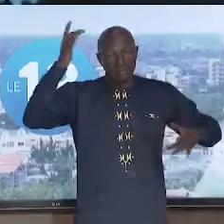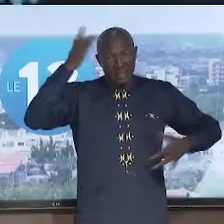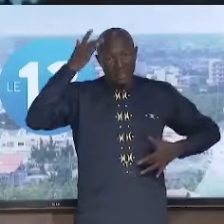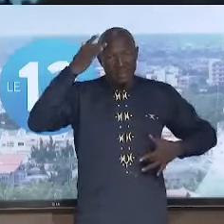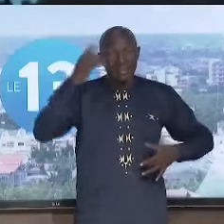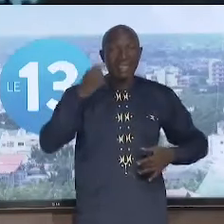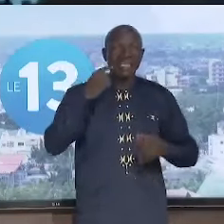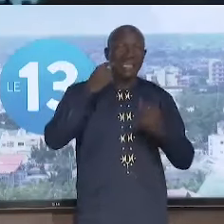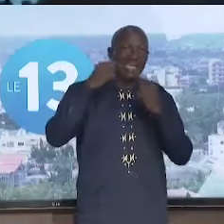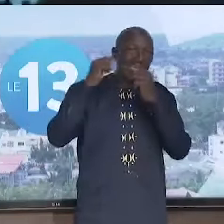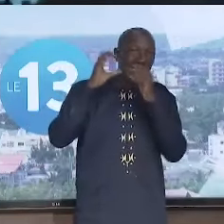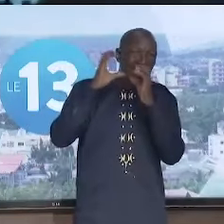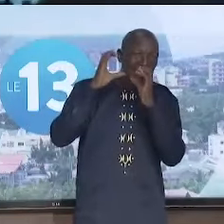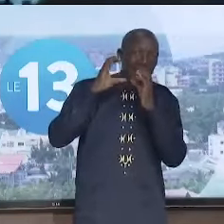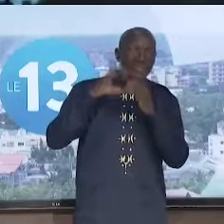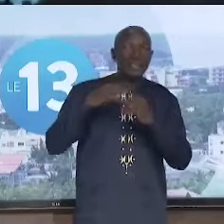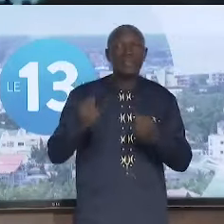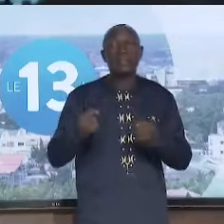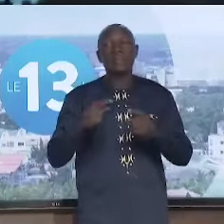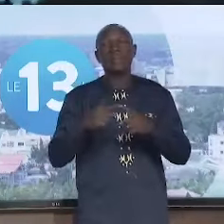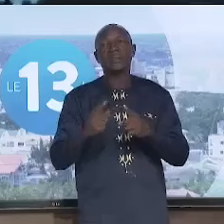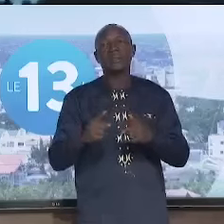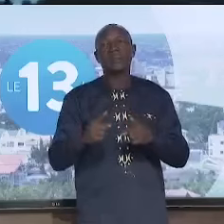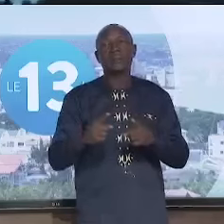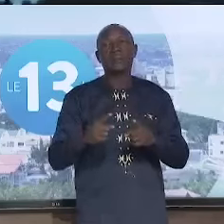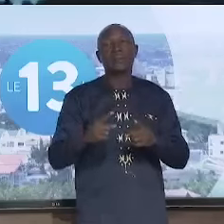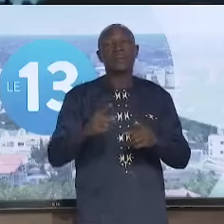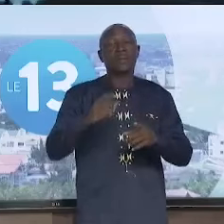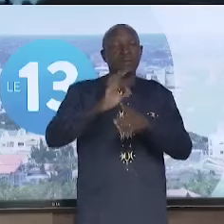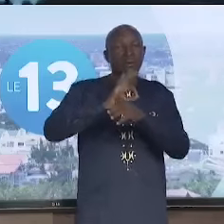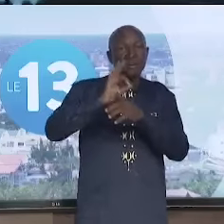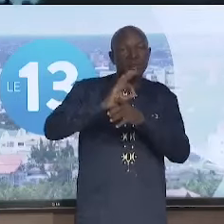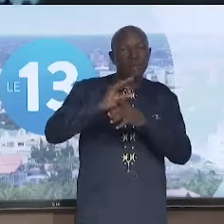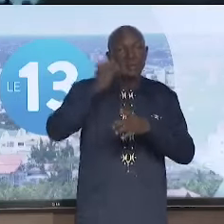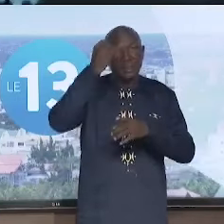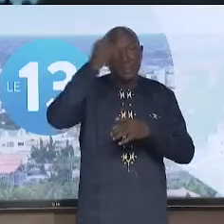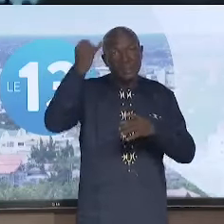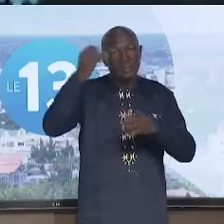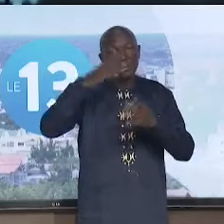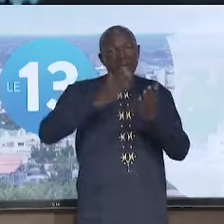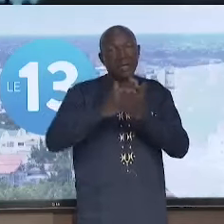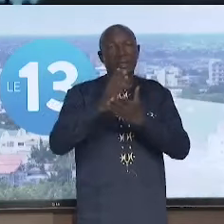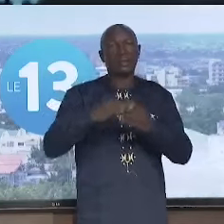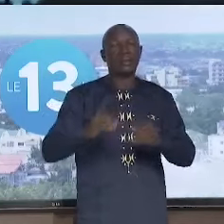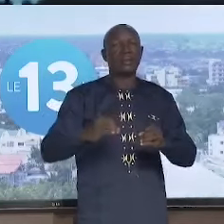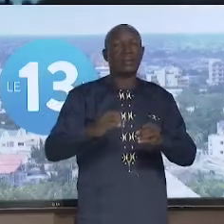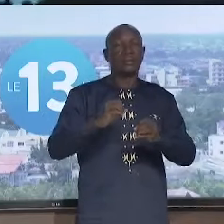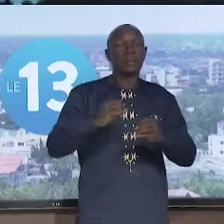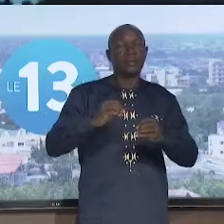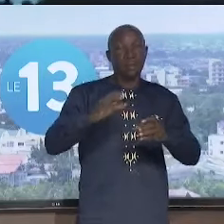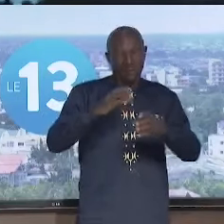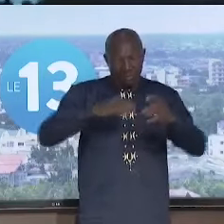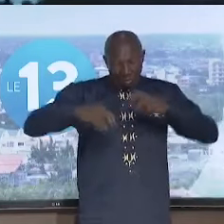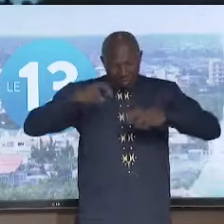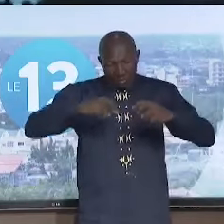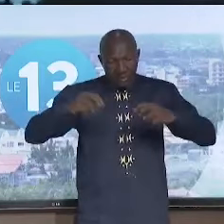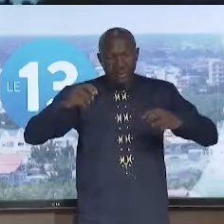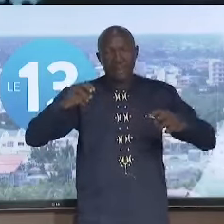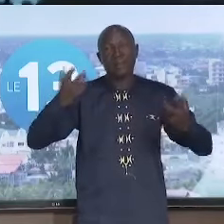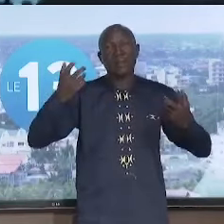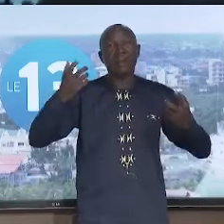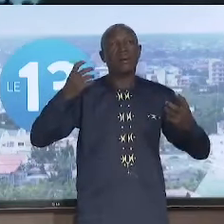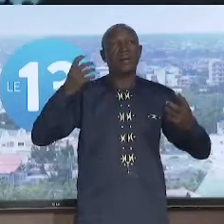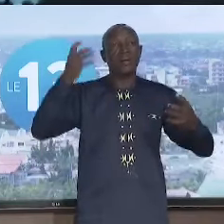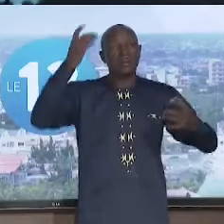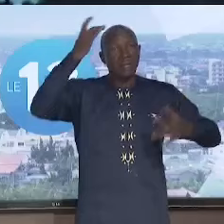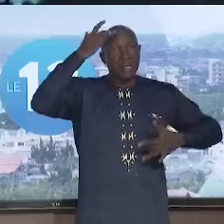les maladies parodontales. La formation est initiée par la direction de la prévention et du contrôle des maladies non transmissibles et